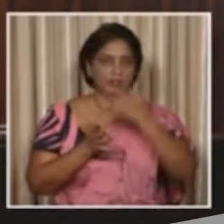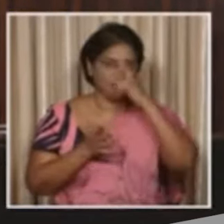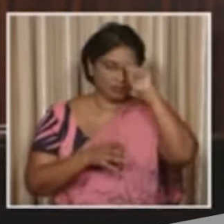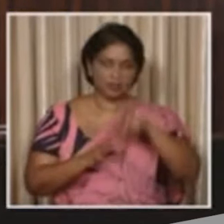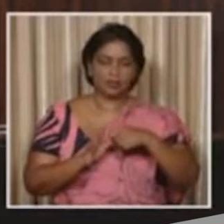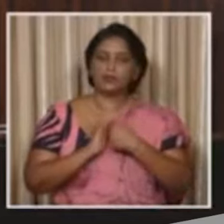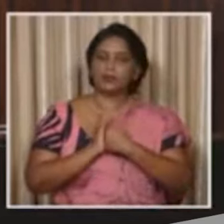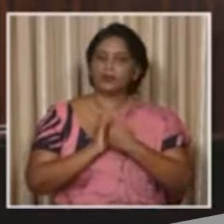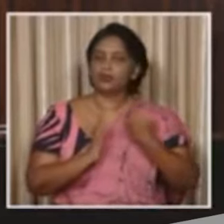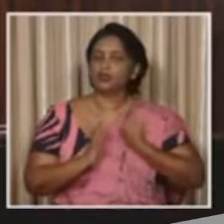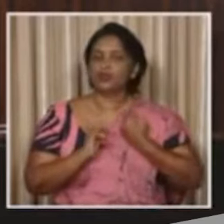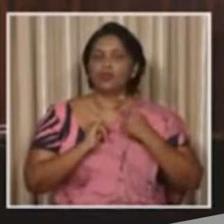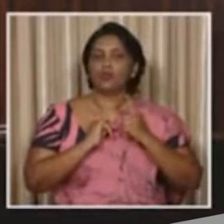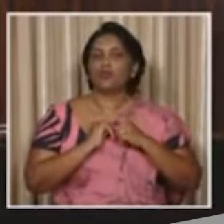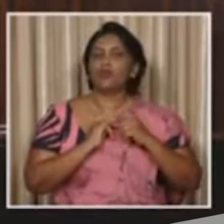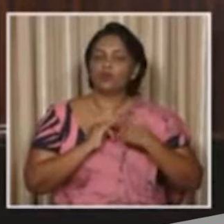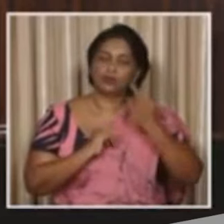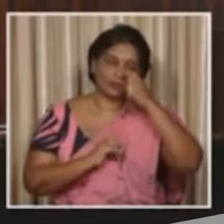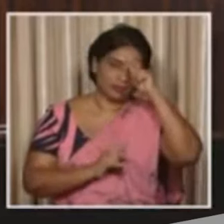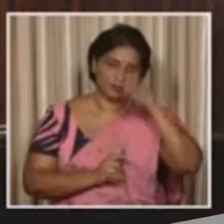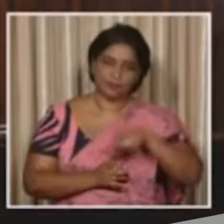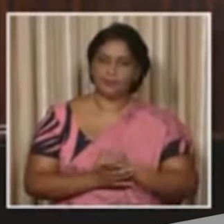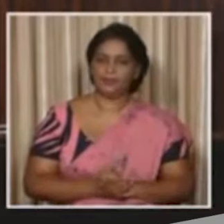ගරු වෛද්‍ය උපුල් ගලප්පති මහත්මා.